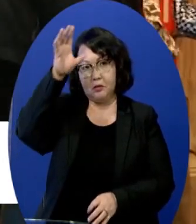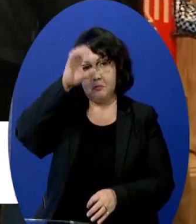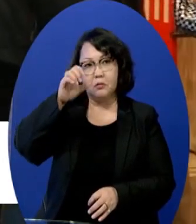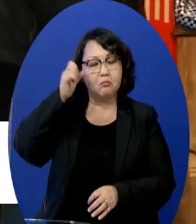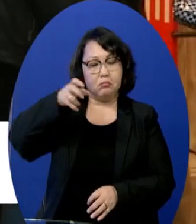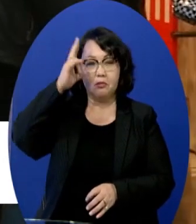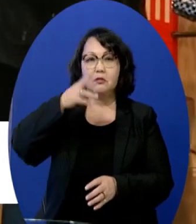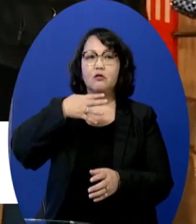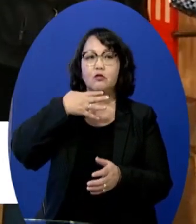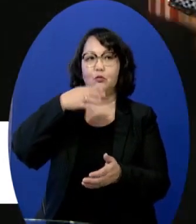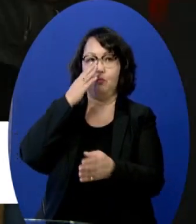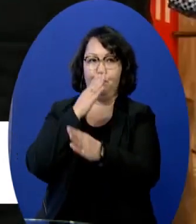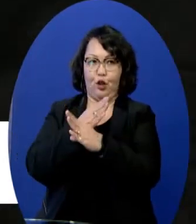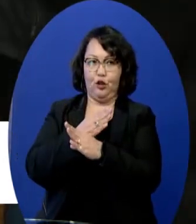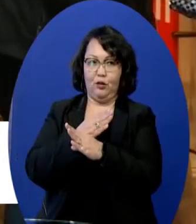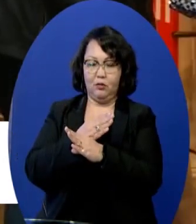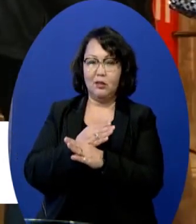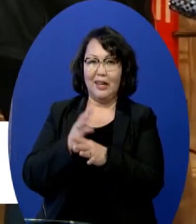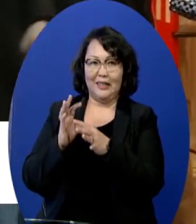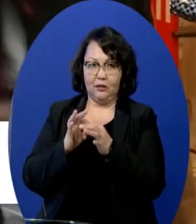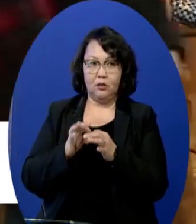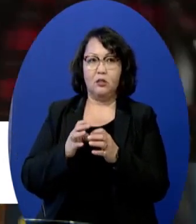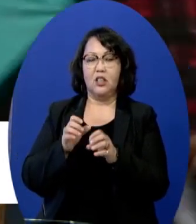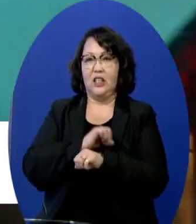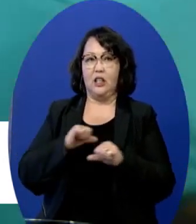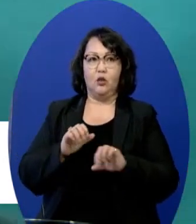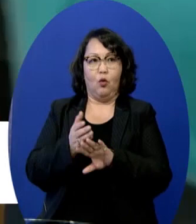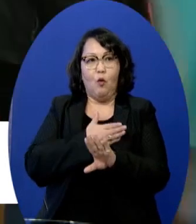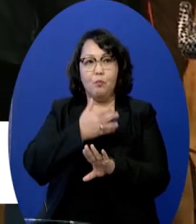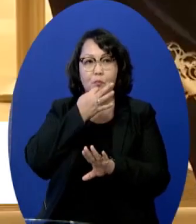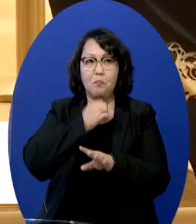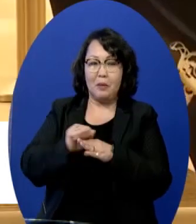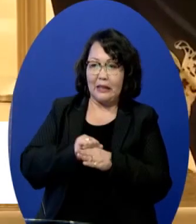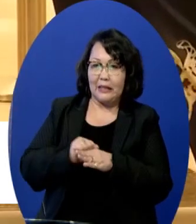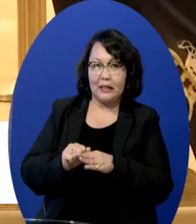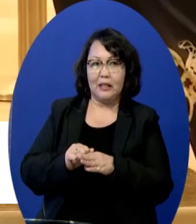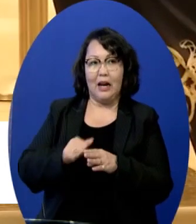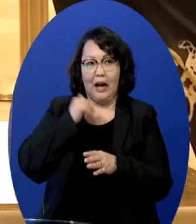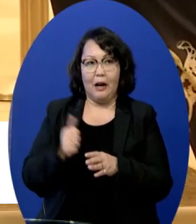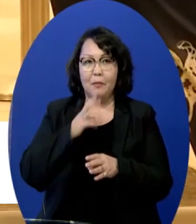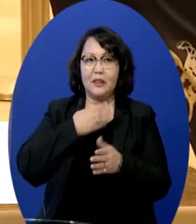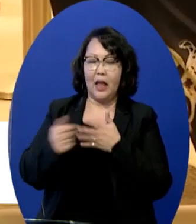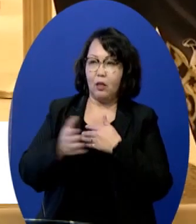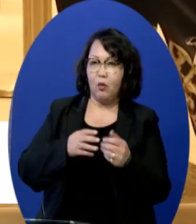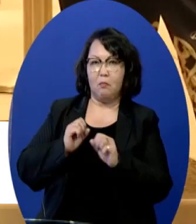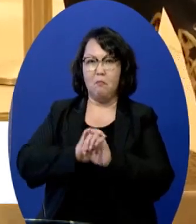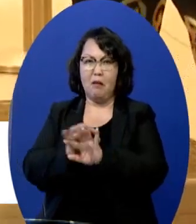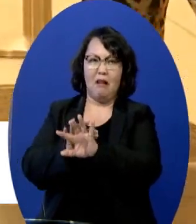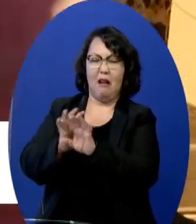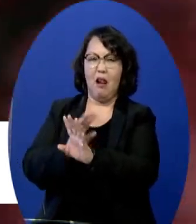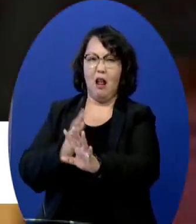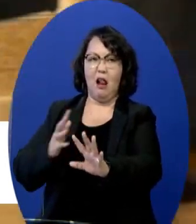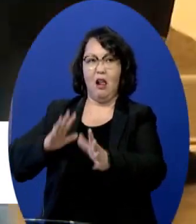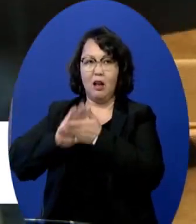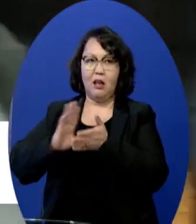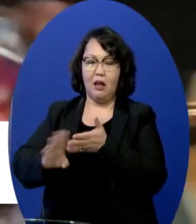гарагт ард иргэддээ мэдгдсэний дагуу олон нийт урчилж бэлтгэлээ хангацгаахыг чармааж байгаа учраас дэлгүүрүүд энэ өдрүүдэд хүн ихтэй байлаа.